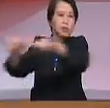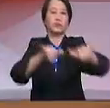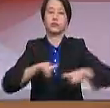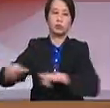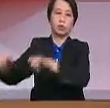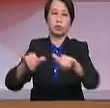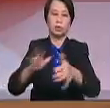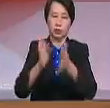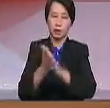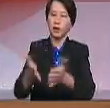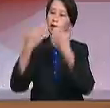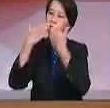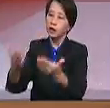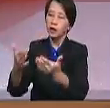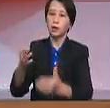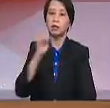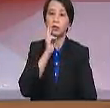membuat inisiatif seperti yang ada ini.